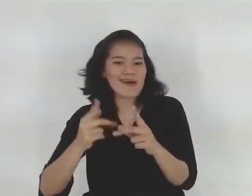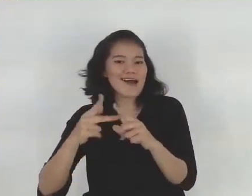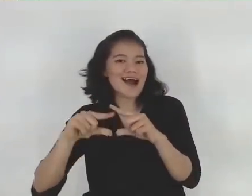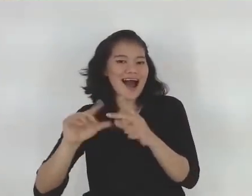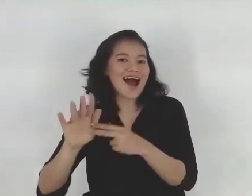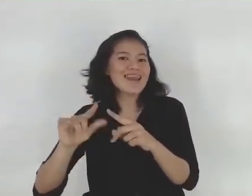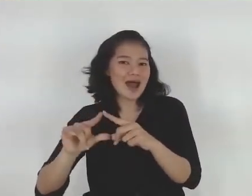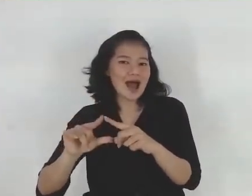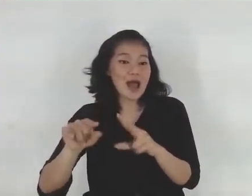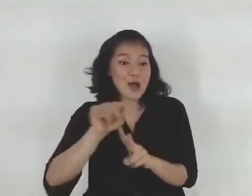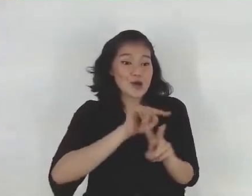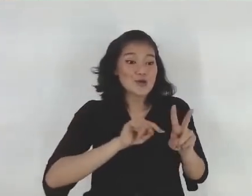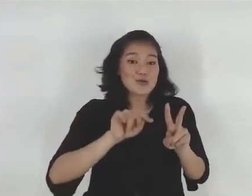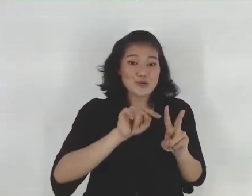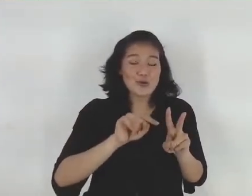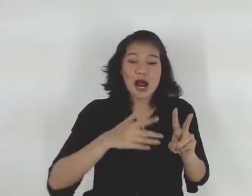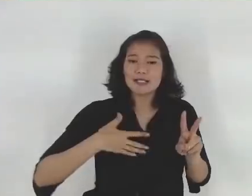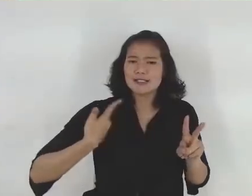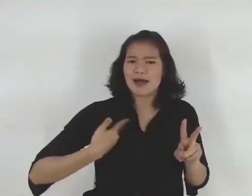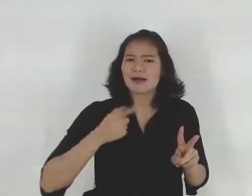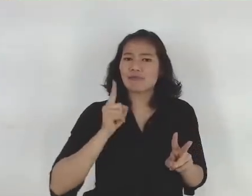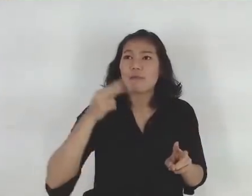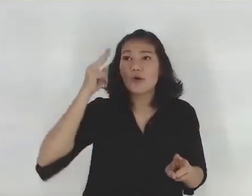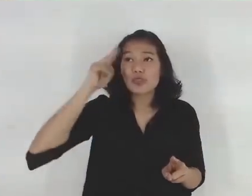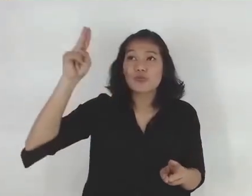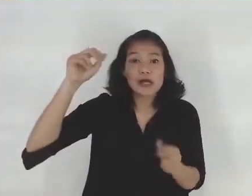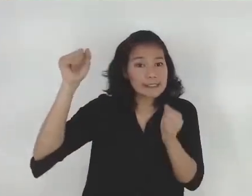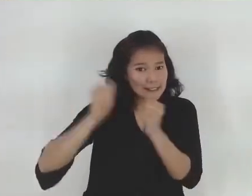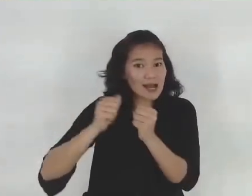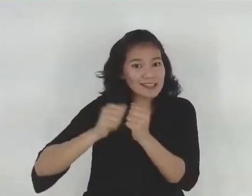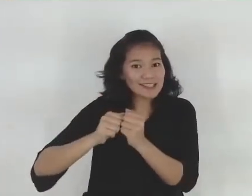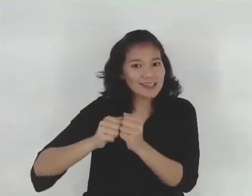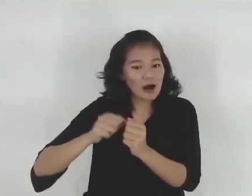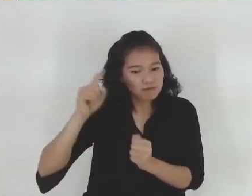terjadi karena janji Tuhan tergenapi